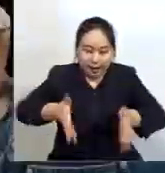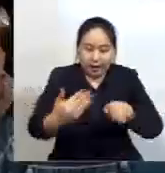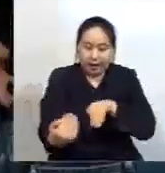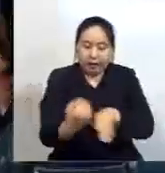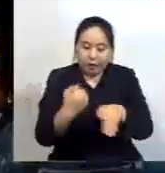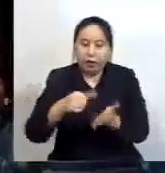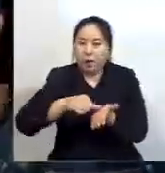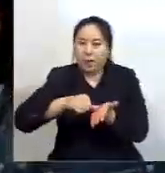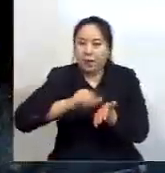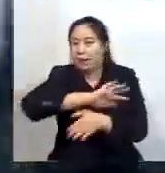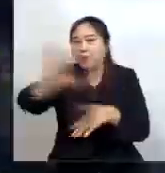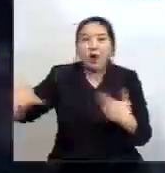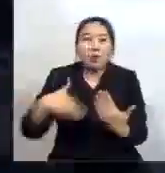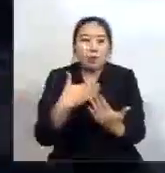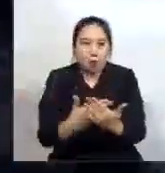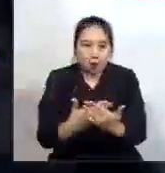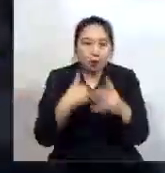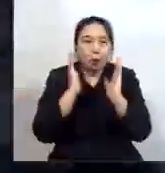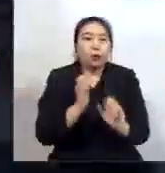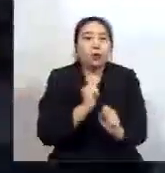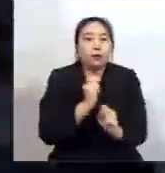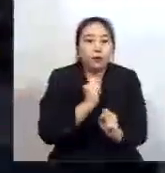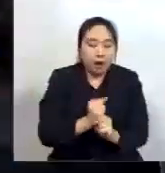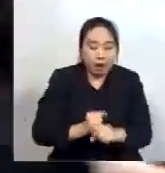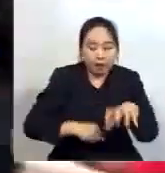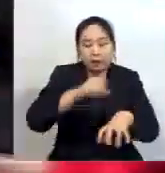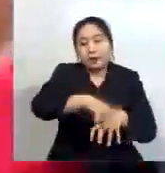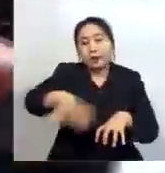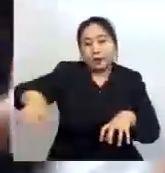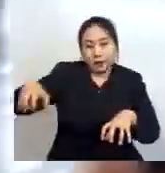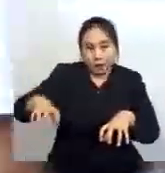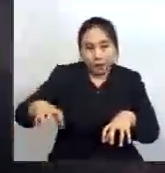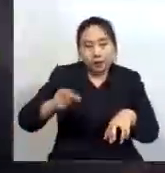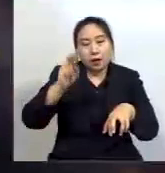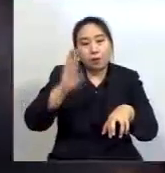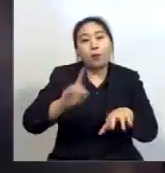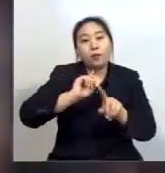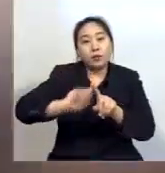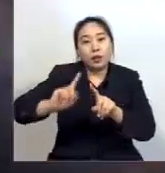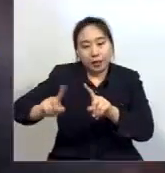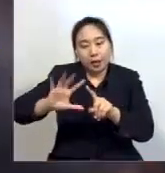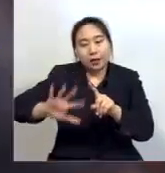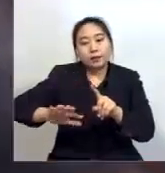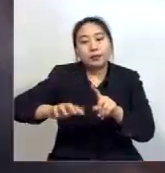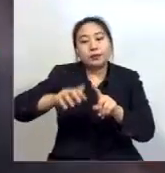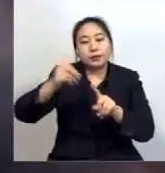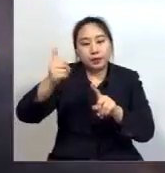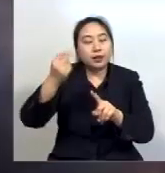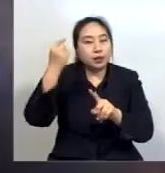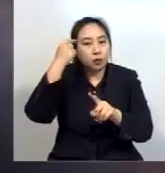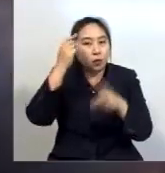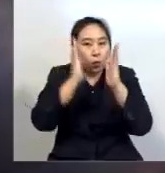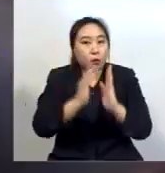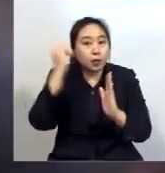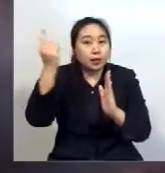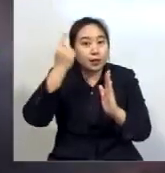เรียกว่าปรับปรุงทั้งหมดค่ะทั้งตัวบุคลากรทั้งสถานที่รวมถึงระบบต่างๆให้ดียิ่งขึ้นซึ่งเชื่อว่านักท่องเ